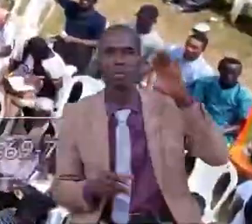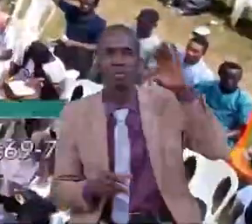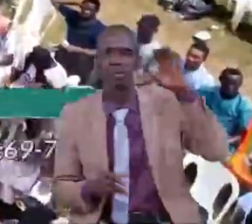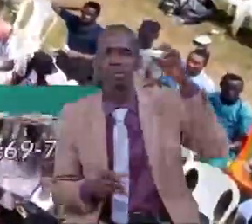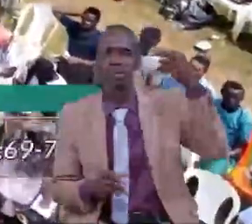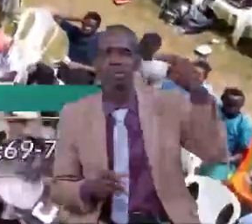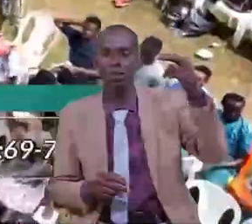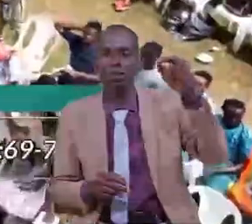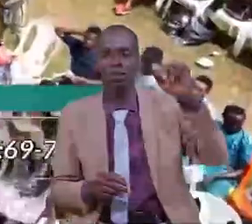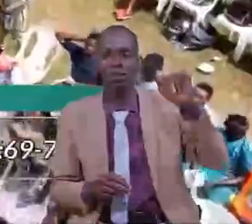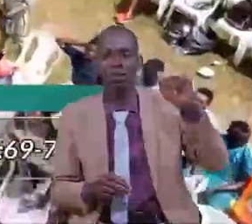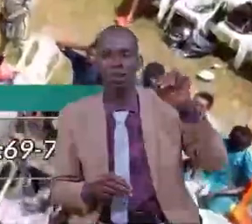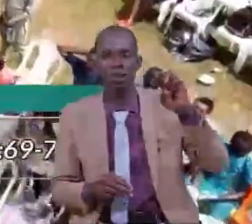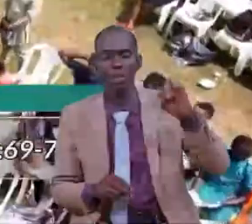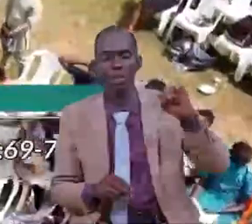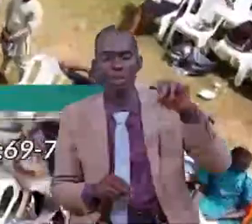Le P,